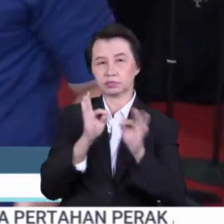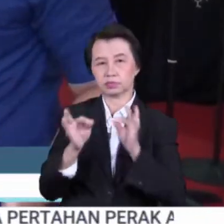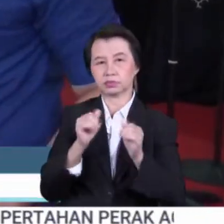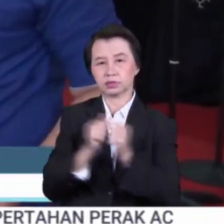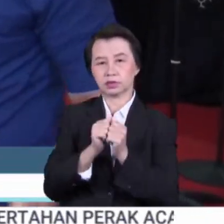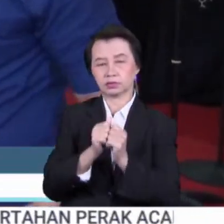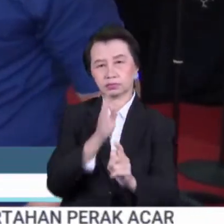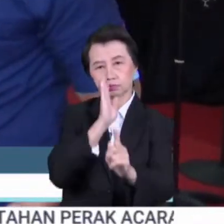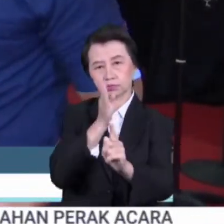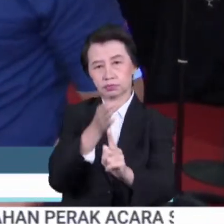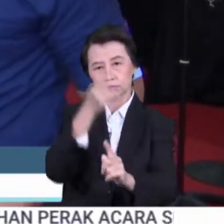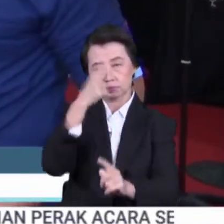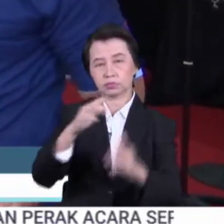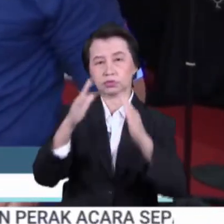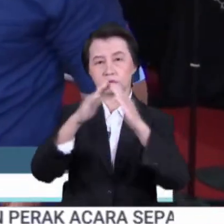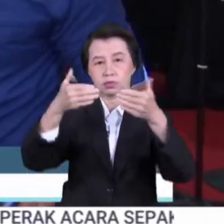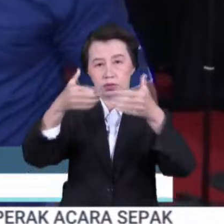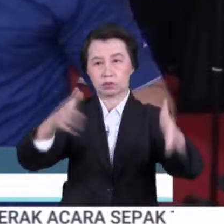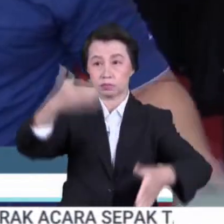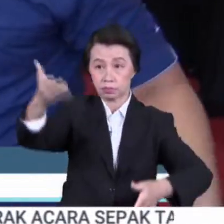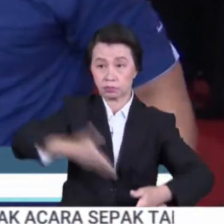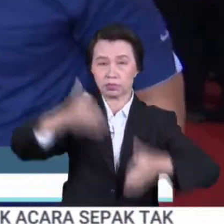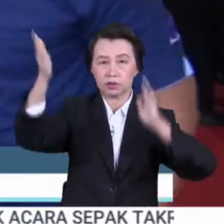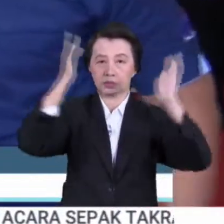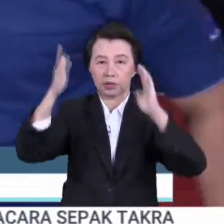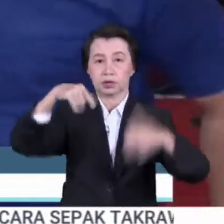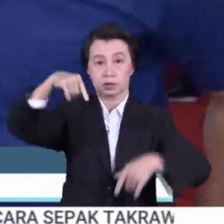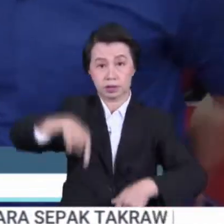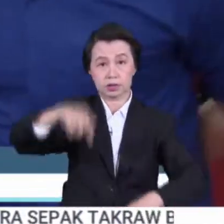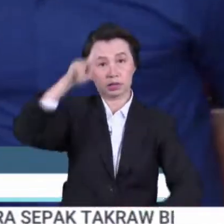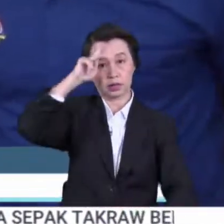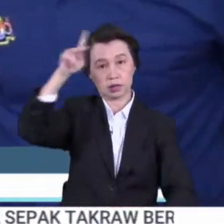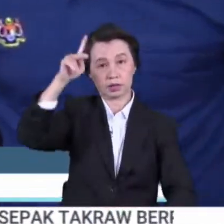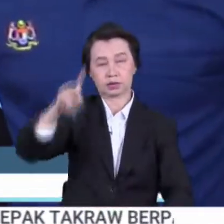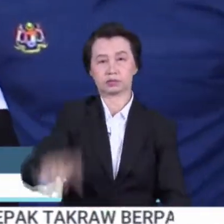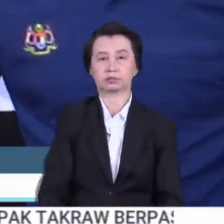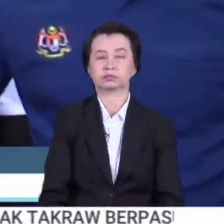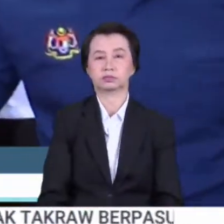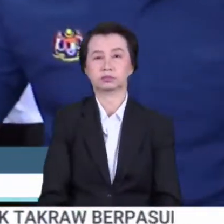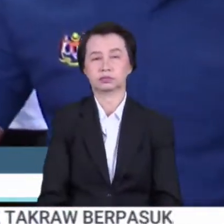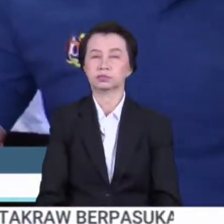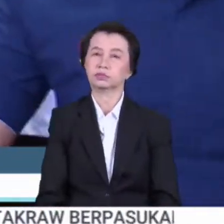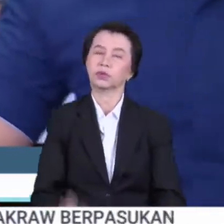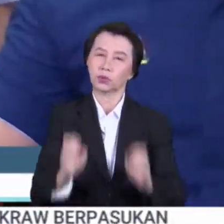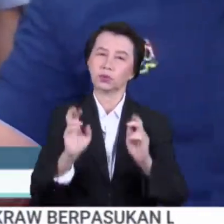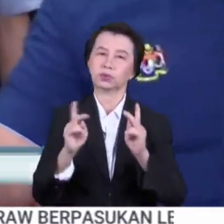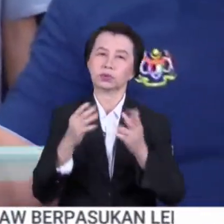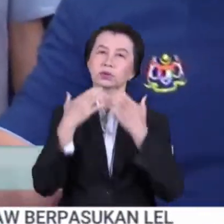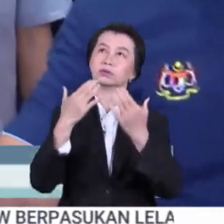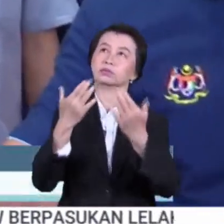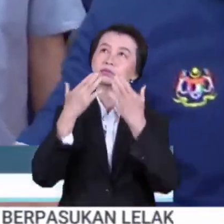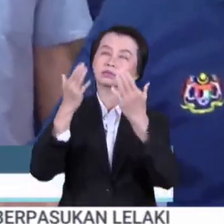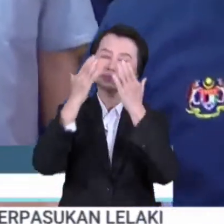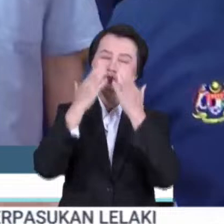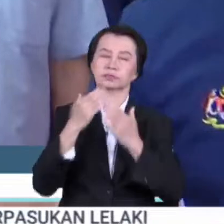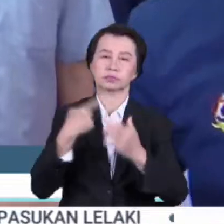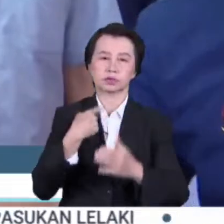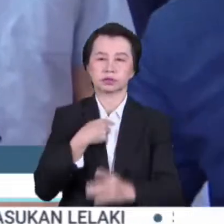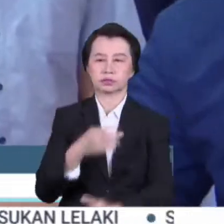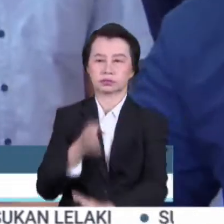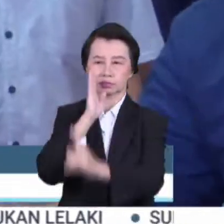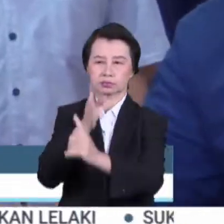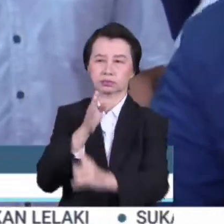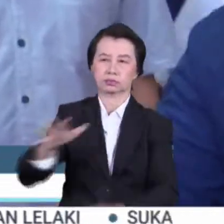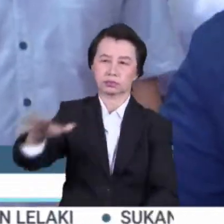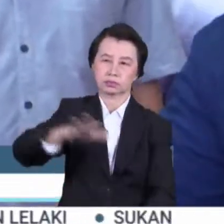sasaran YB untuk Rumah Terbuka Malaysia Madani di Kelantan ini khususnya? Okay, Alhamdulillah, kita mensasarkan